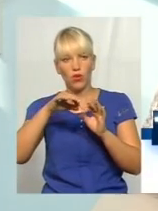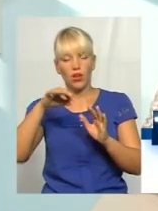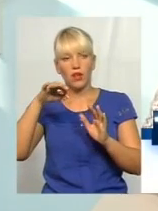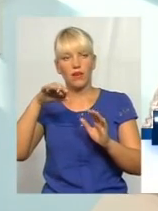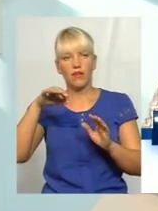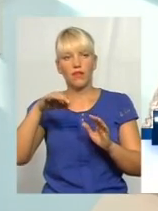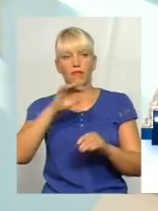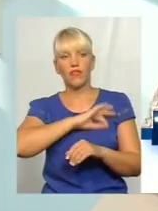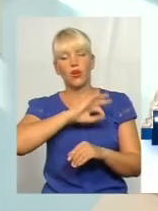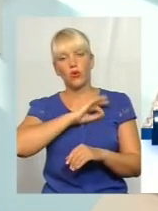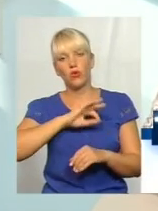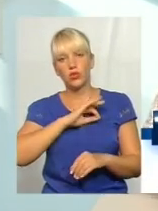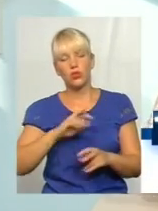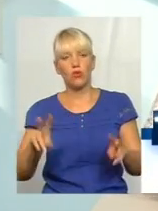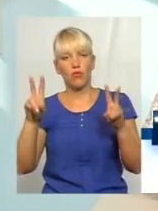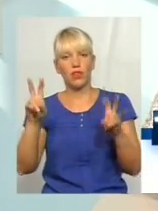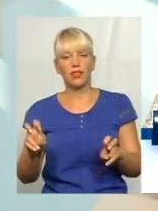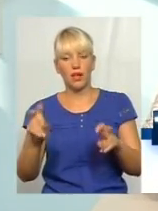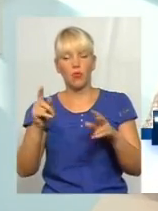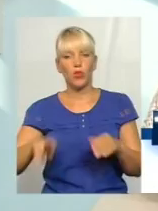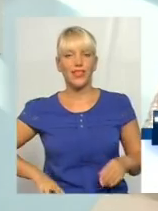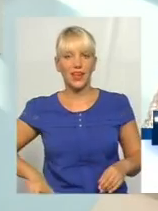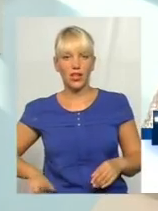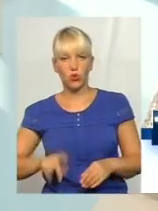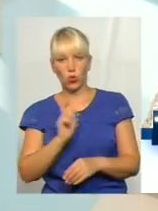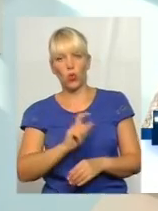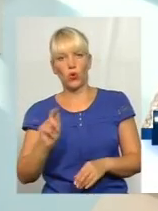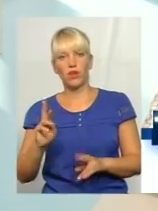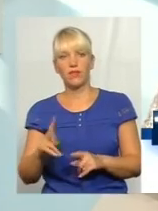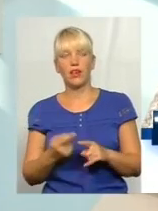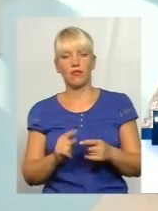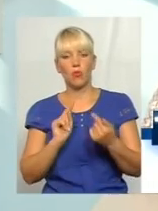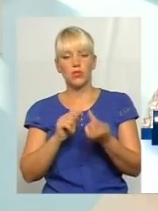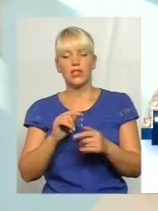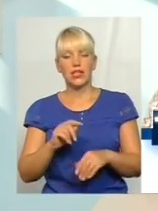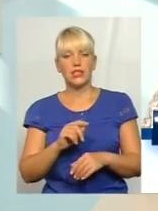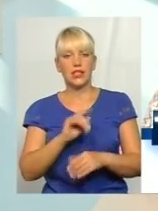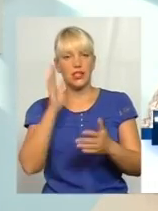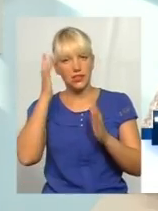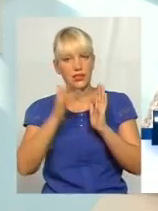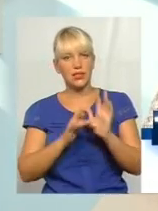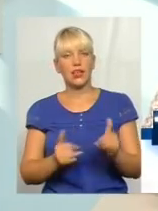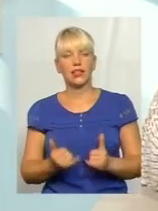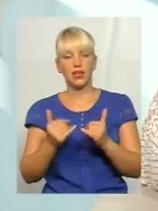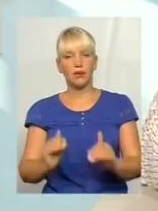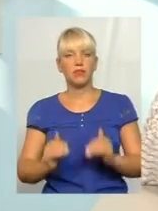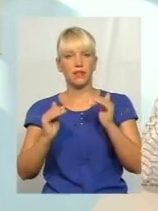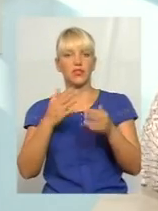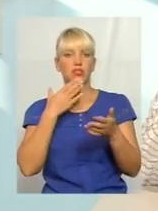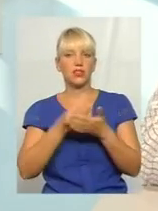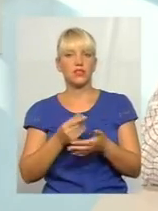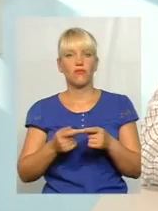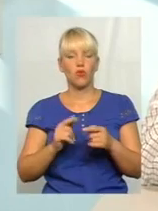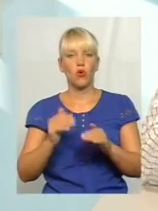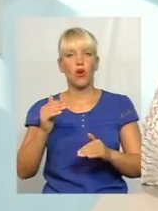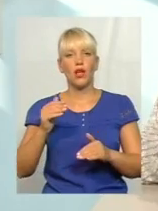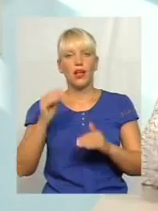тему директорів як скажемо в опозиційних цілях для підвищення свого рейтингу Можливо там свідомо чи